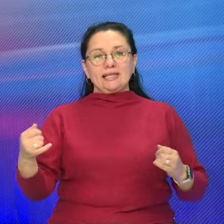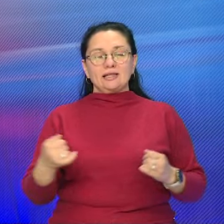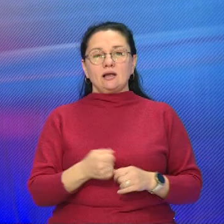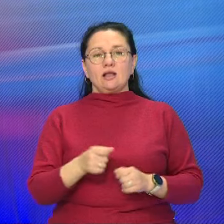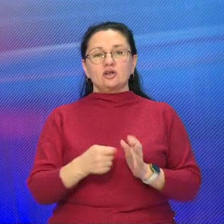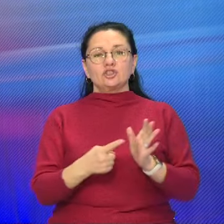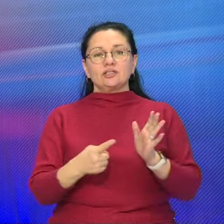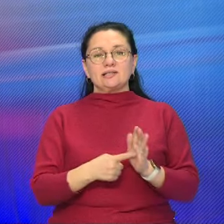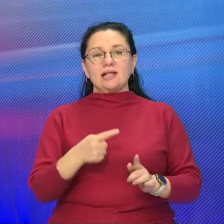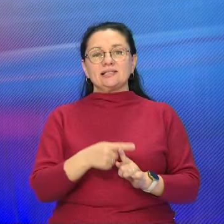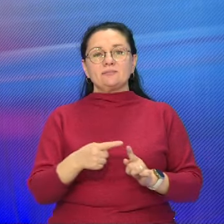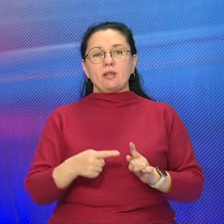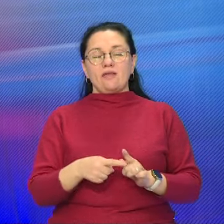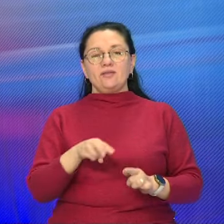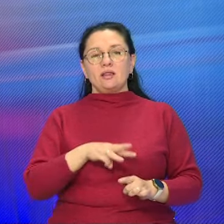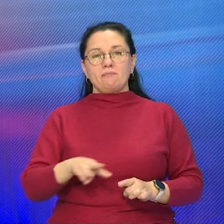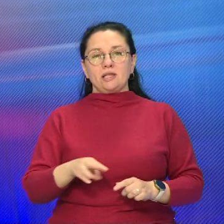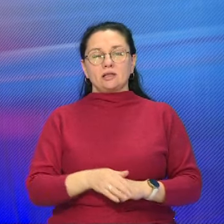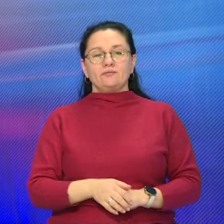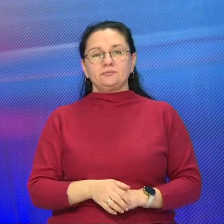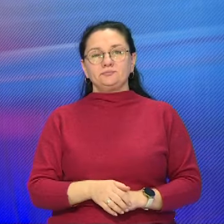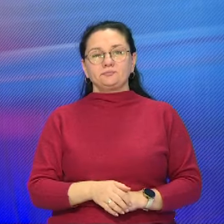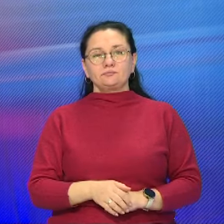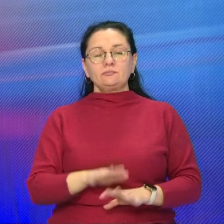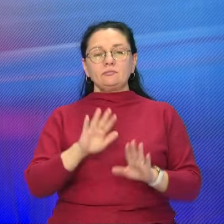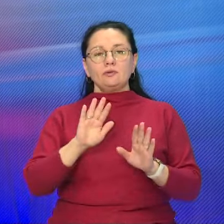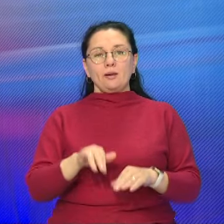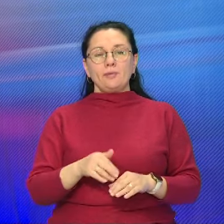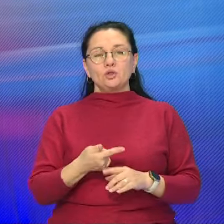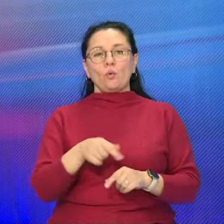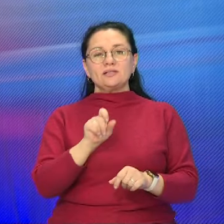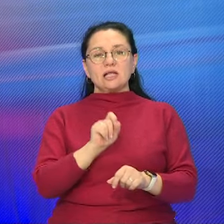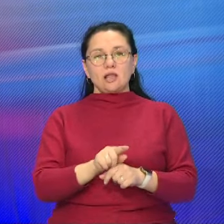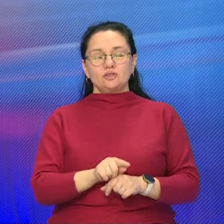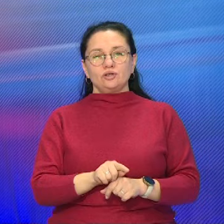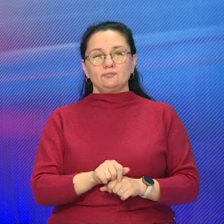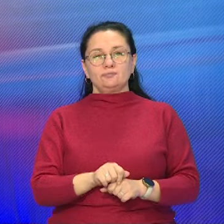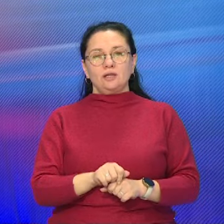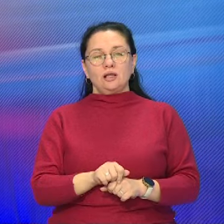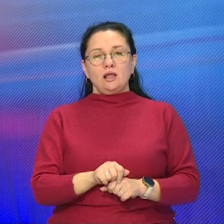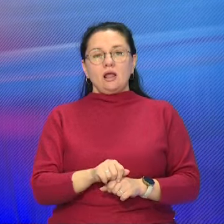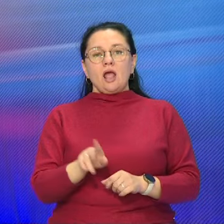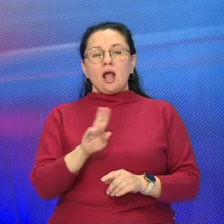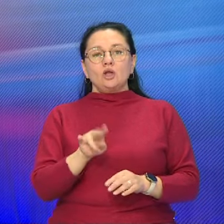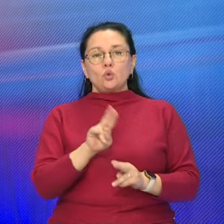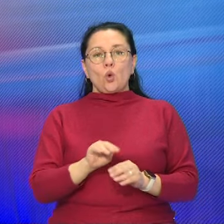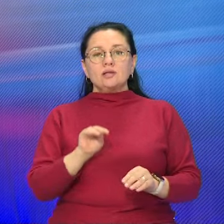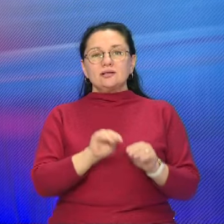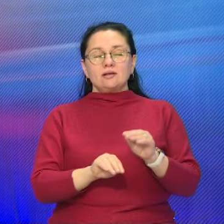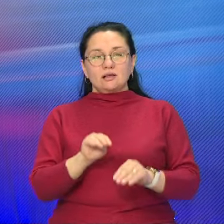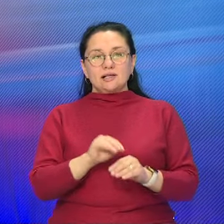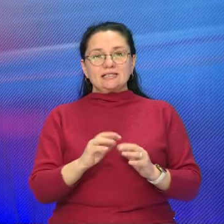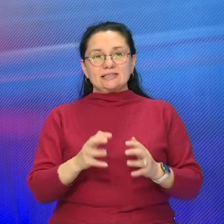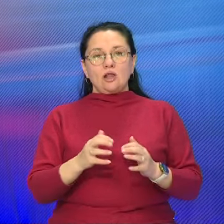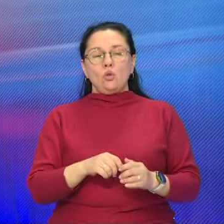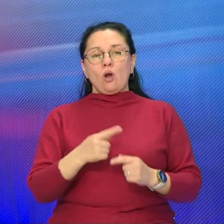была 16,5 метров. Потом задача заправщика станка